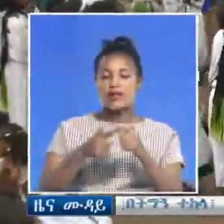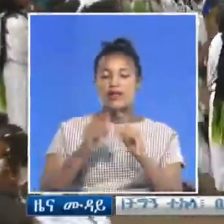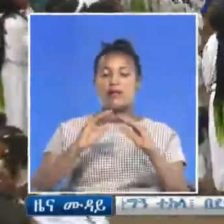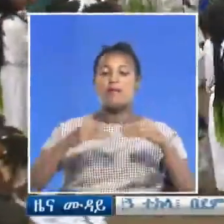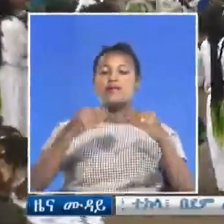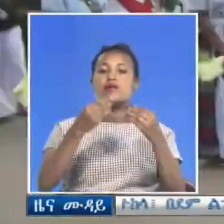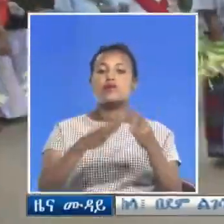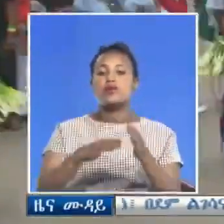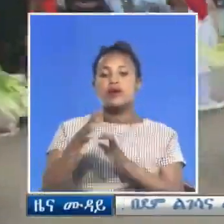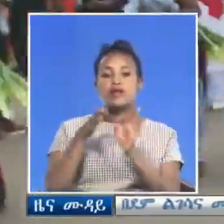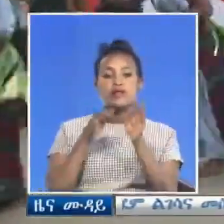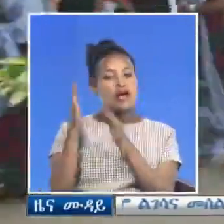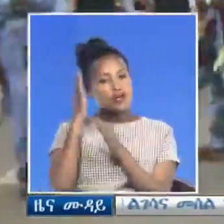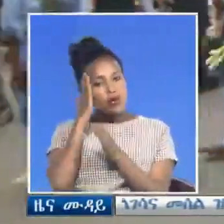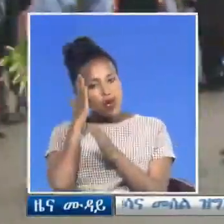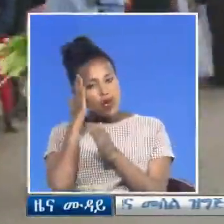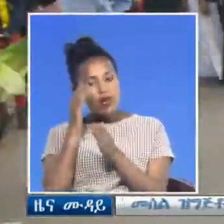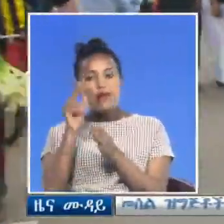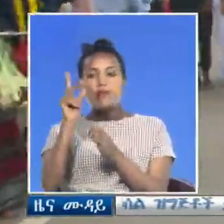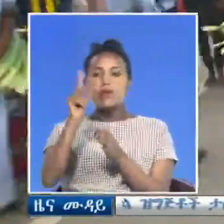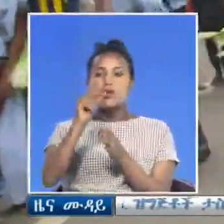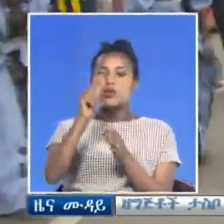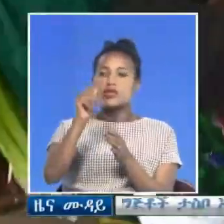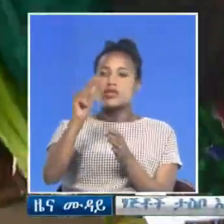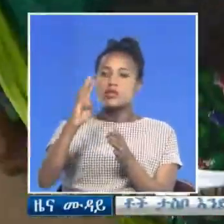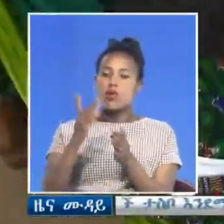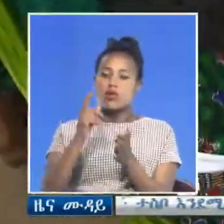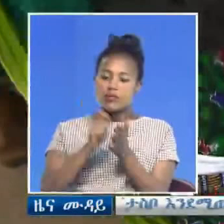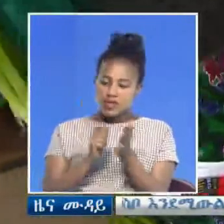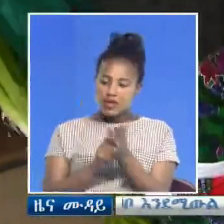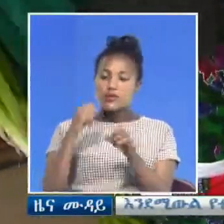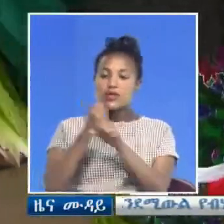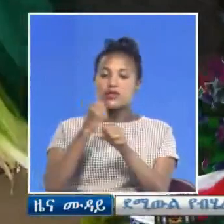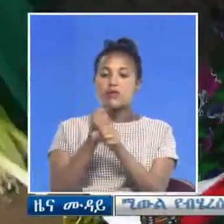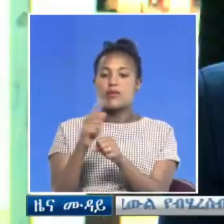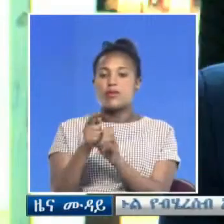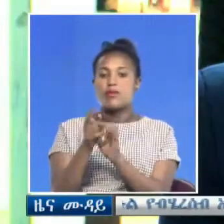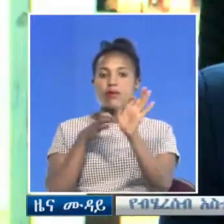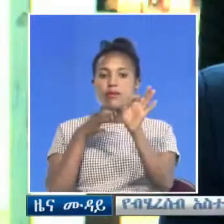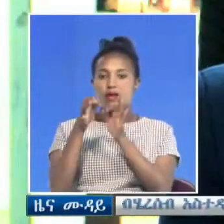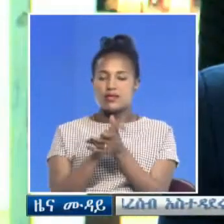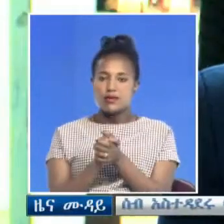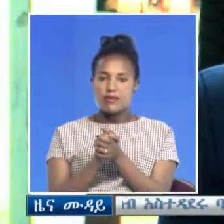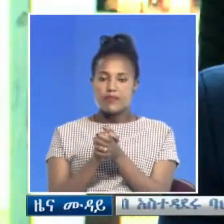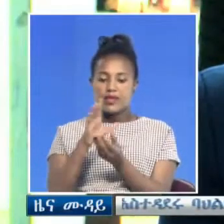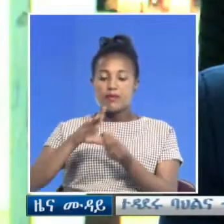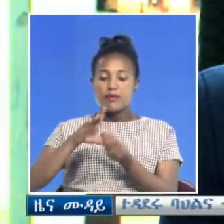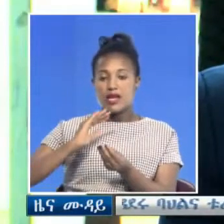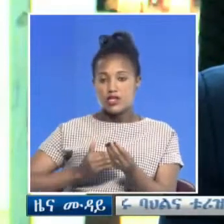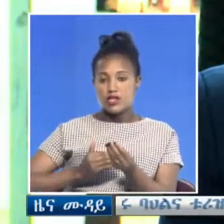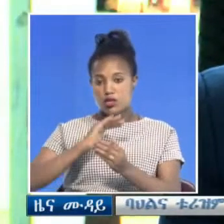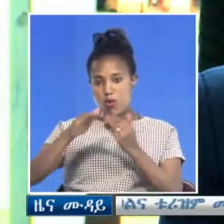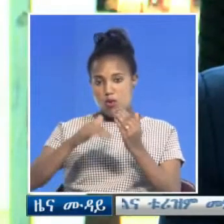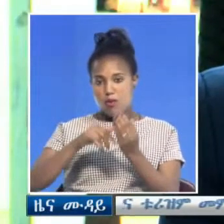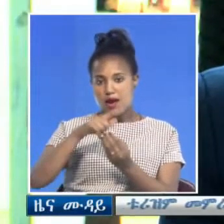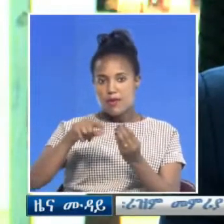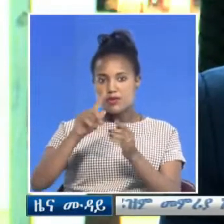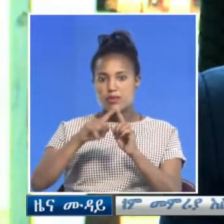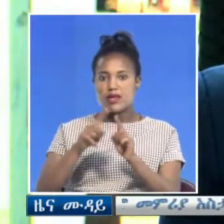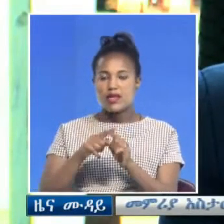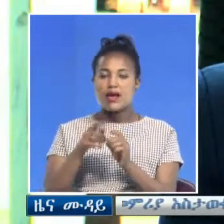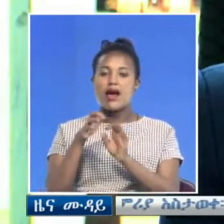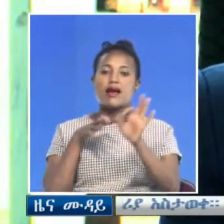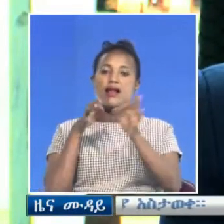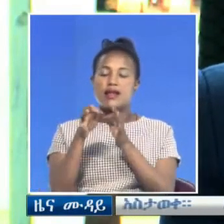በሰጡት መግለጫ አስታውቀዋል። በዩኔስኮ እንዲመዘገቡ ስራዎች እየተሰሩ መሆናቸውንም በመግለጽ በክልላችን በሁሉም አካባቢዎች በተለያየ